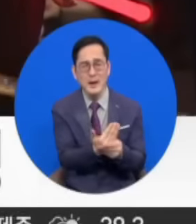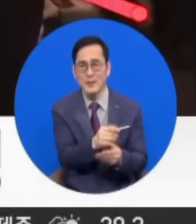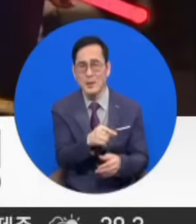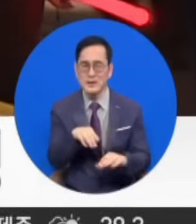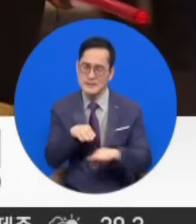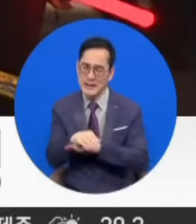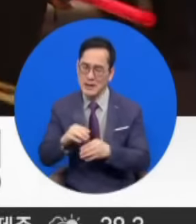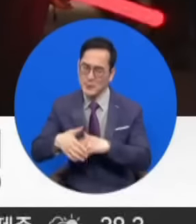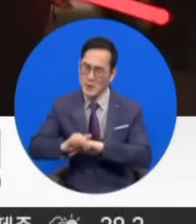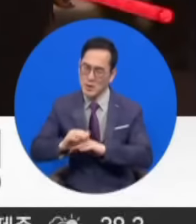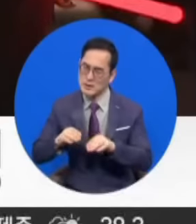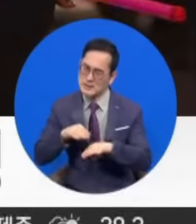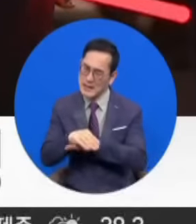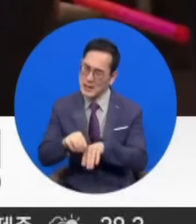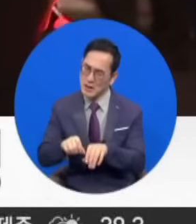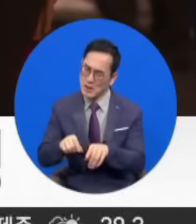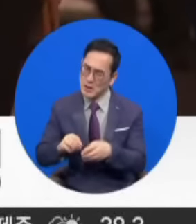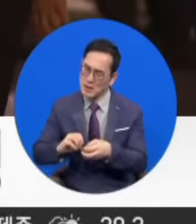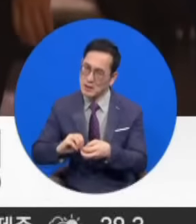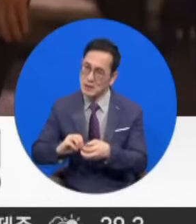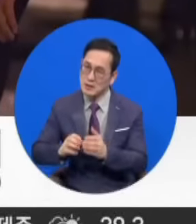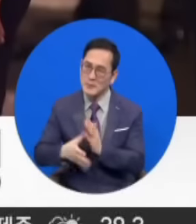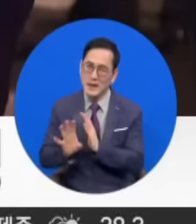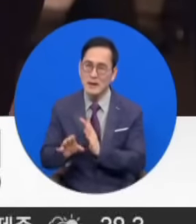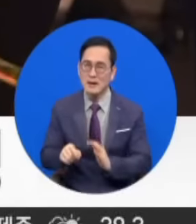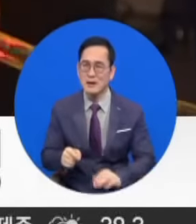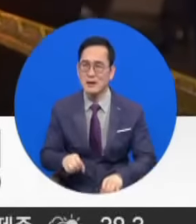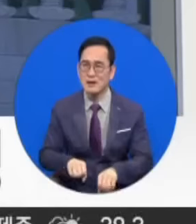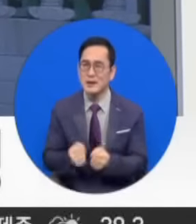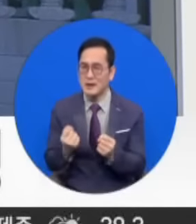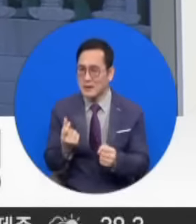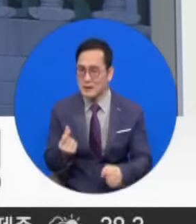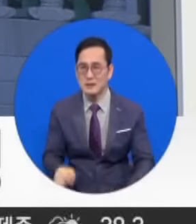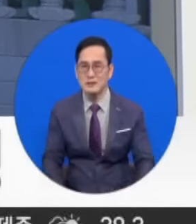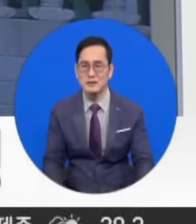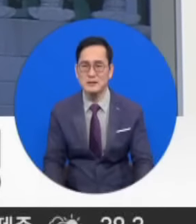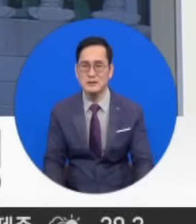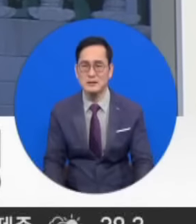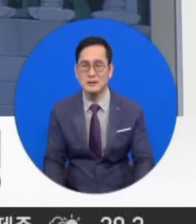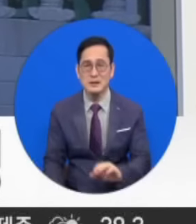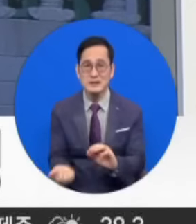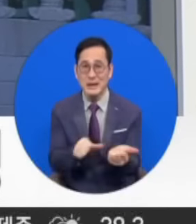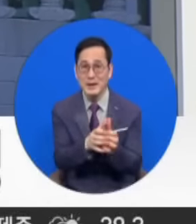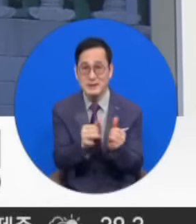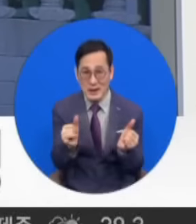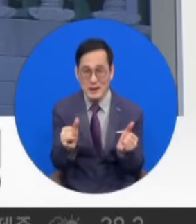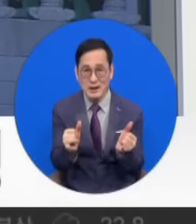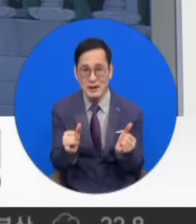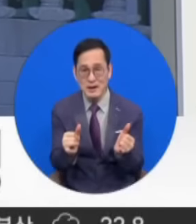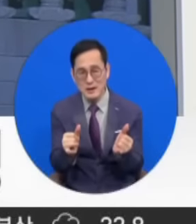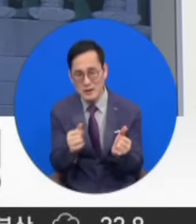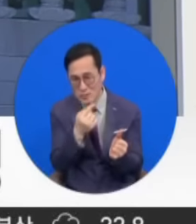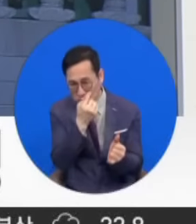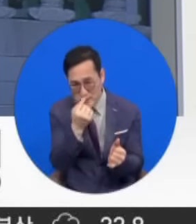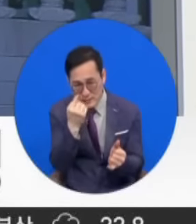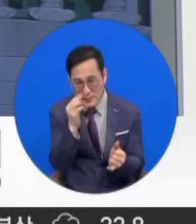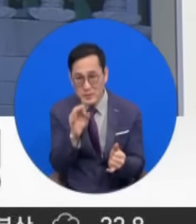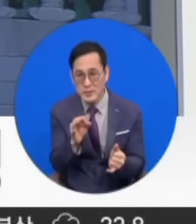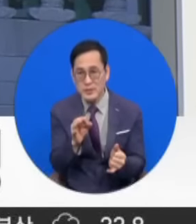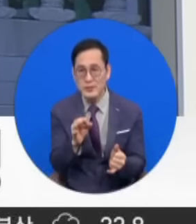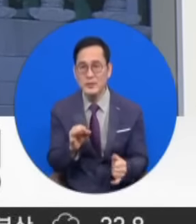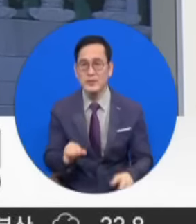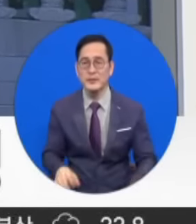좀 많이 문제가 있지 않나 이제 그런 생각을 할 수가 있어요. 자, 지금 뉴스 속보가 들어와서 전해드리겠습니다. 사망자의 신원이 지금 밝혀졌는데